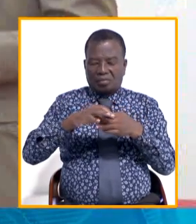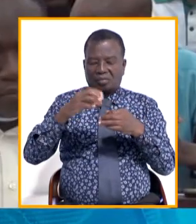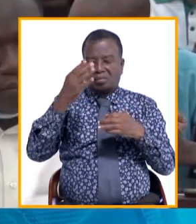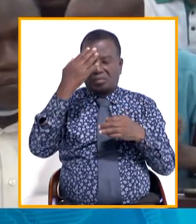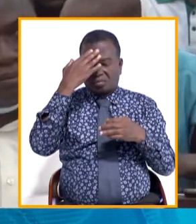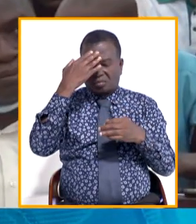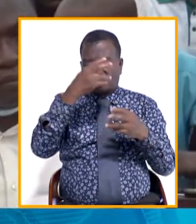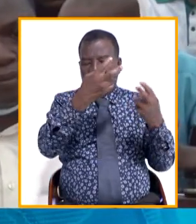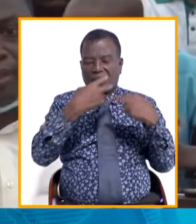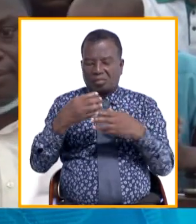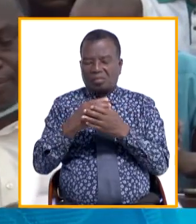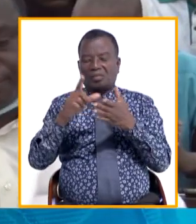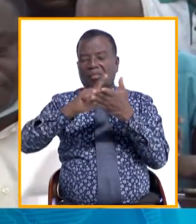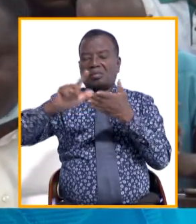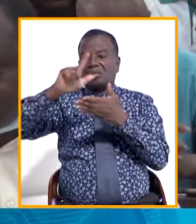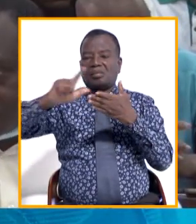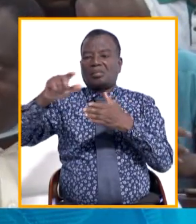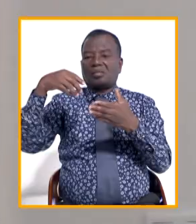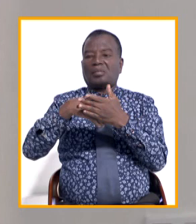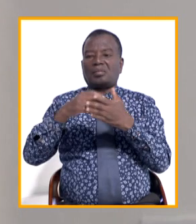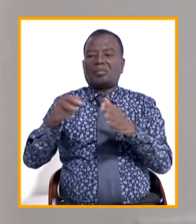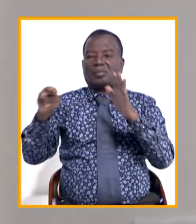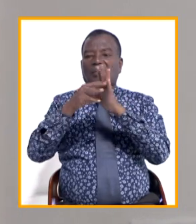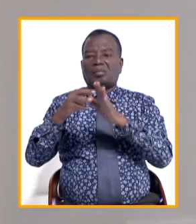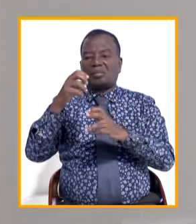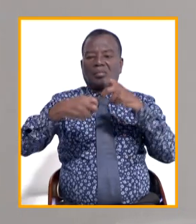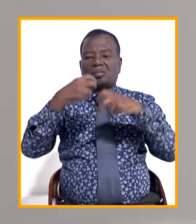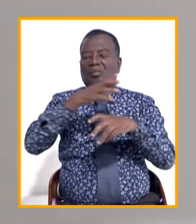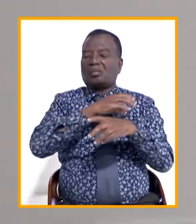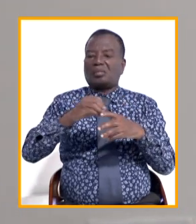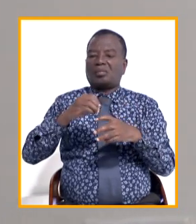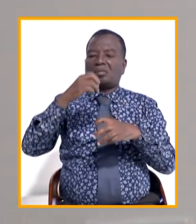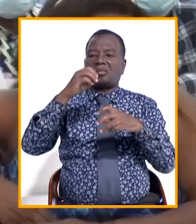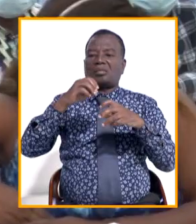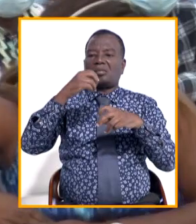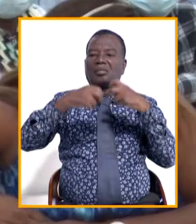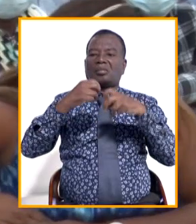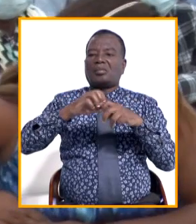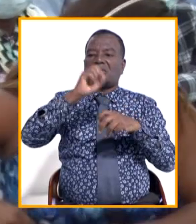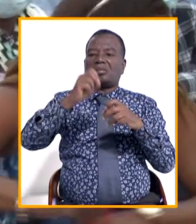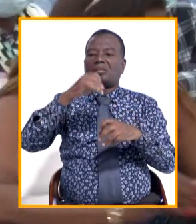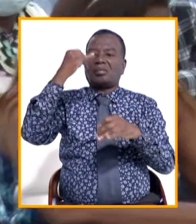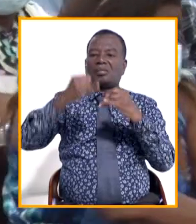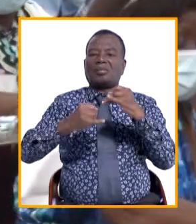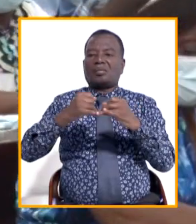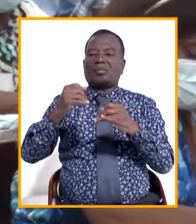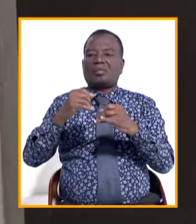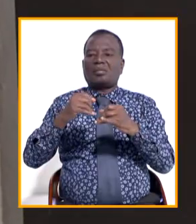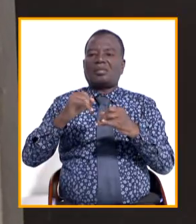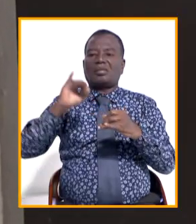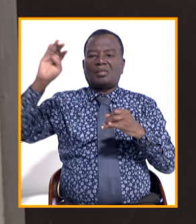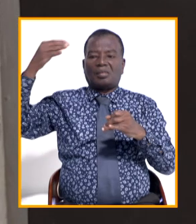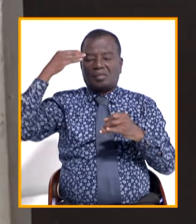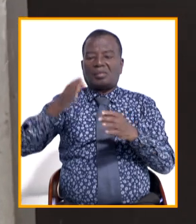lycées, la nouvelle méthode d'enseignement, les nouvelles méthodes d'évaluation et les problèmes sociaux, entre autres. Au terme des échanges, Adama